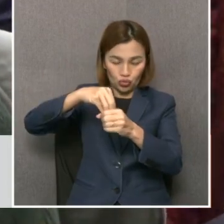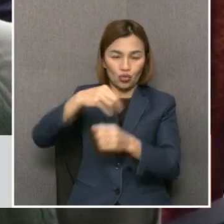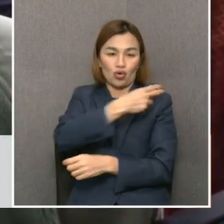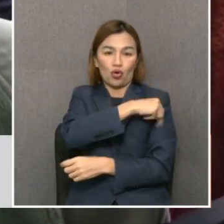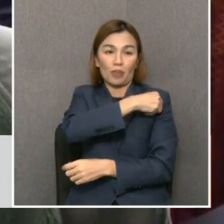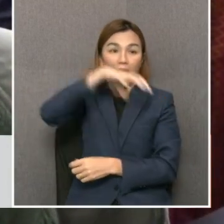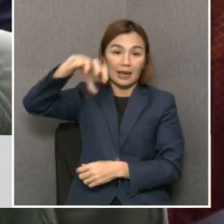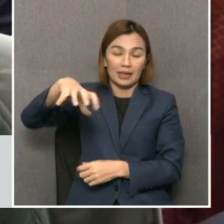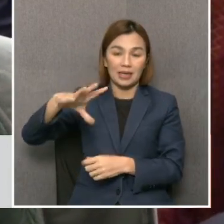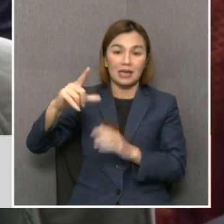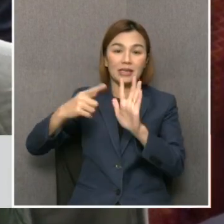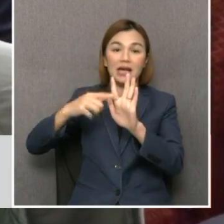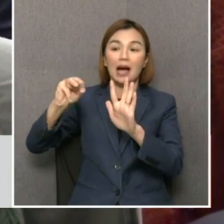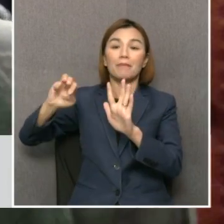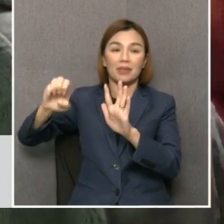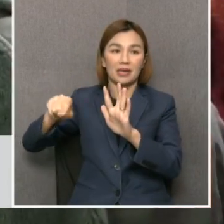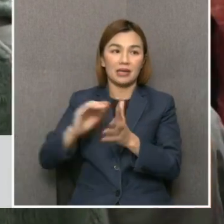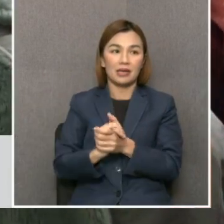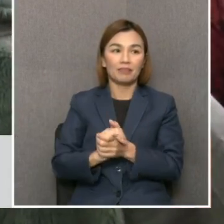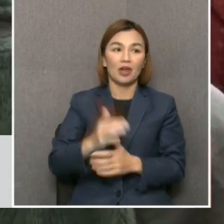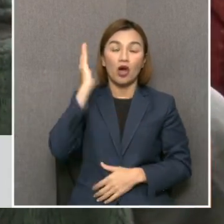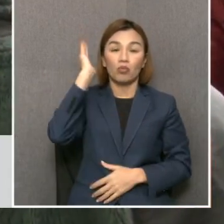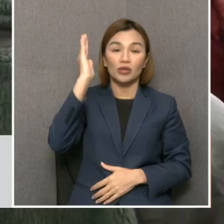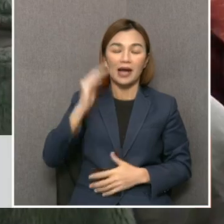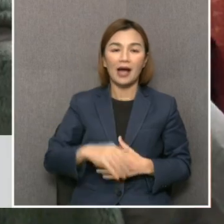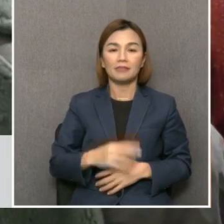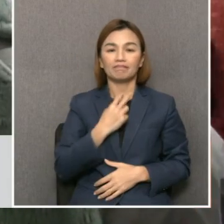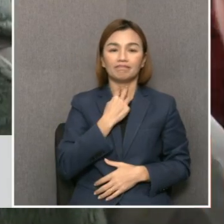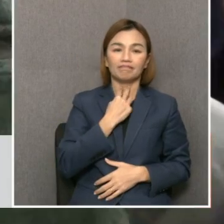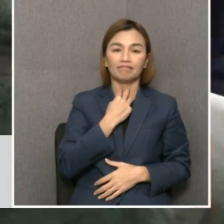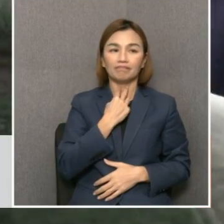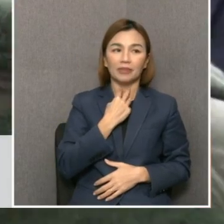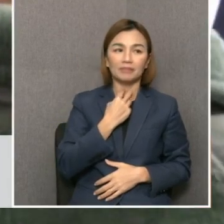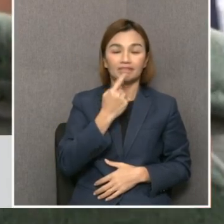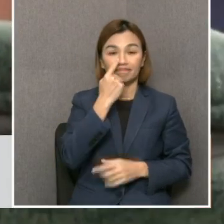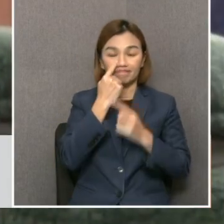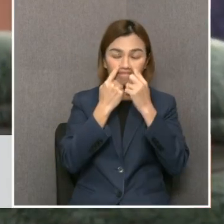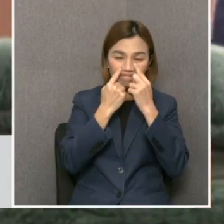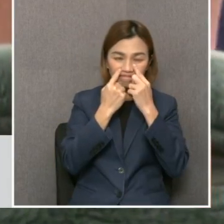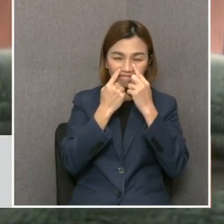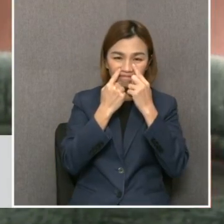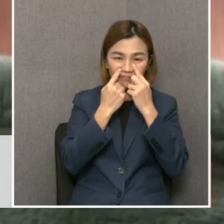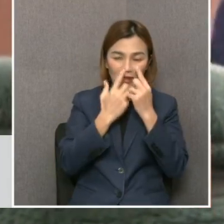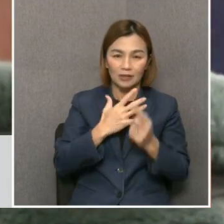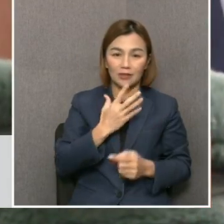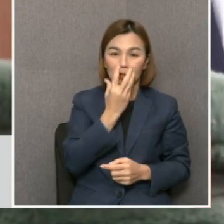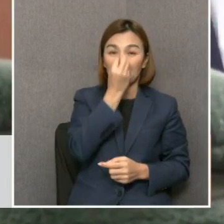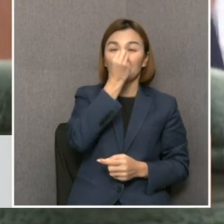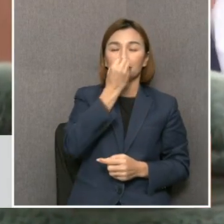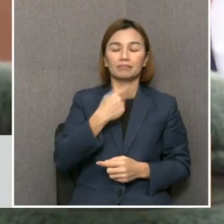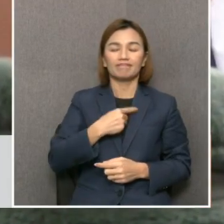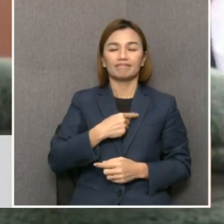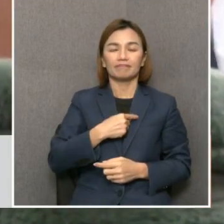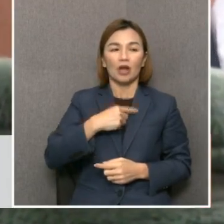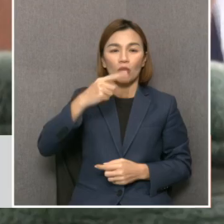อิสราเอลค่ะนายปานปรีถึงกับกลั้นน้ำตาและกลั้นสะอื้นนะคะพร้อมกล่าวว่ารู้สึกปลื้มใจจนพูดอะไรไม่ออกโดยได้พบ